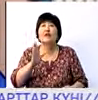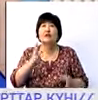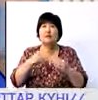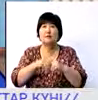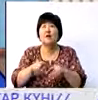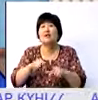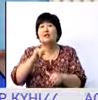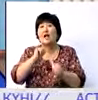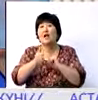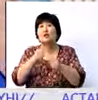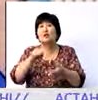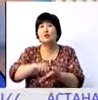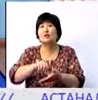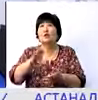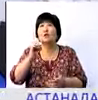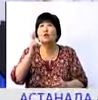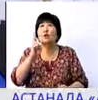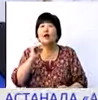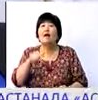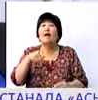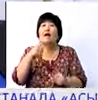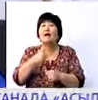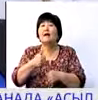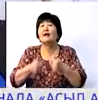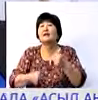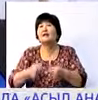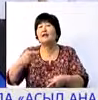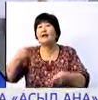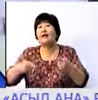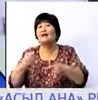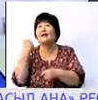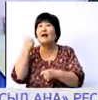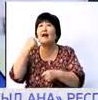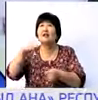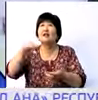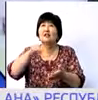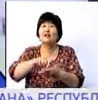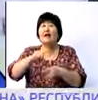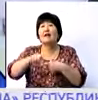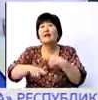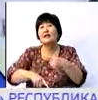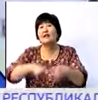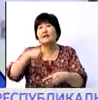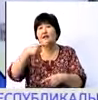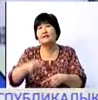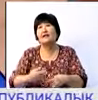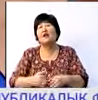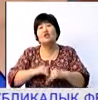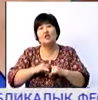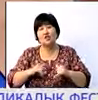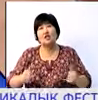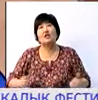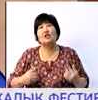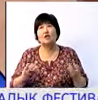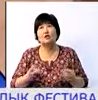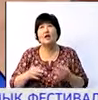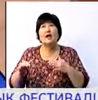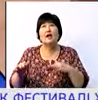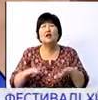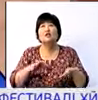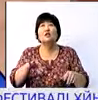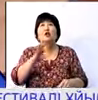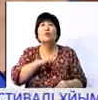Жарыс жолына шыққан Сұңқар командасы алғашқысында қарсыластарын алға жібергенімен келесі кезеңде ширай түсті. Іс-шараның пайдасы